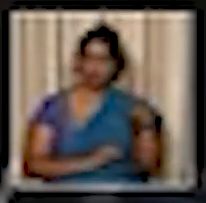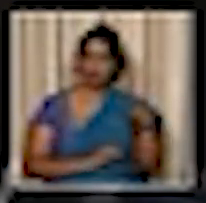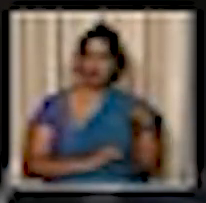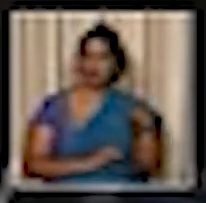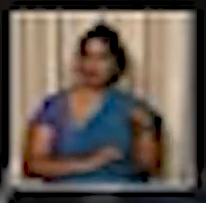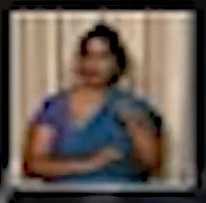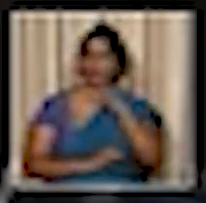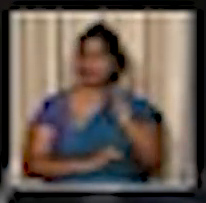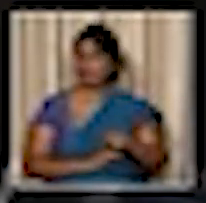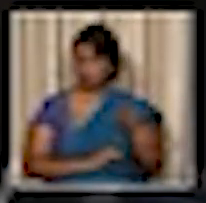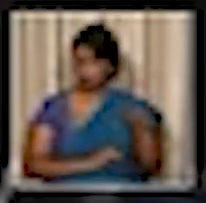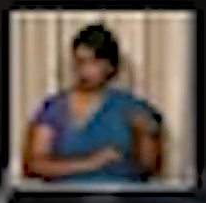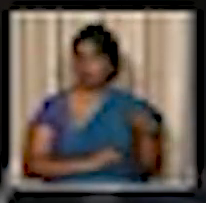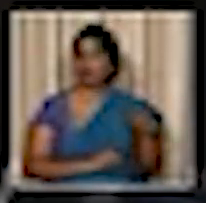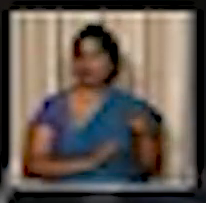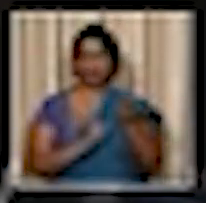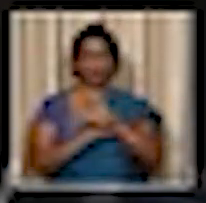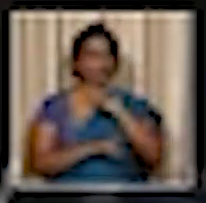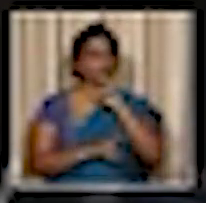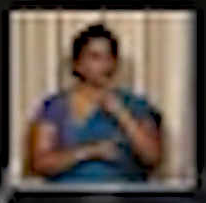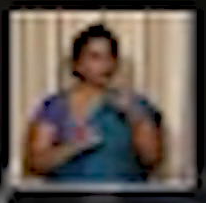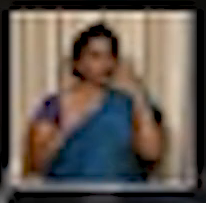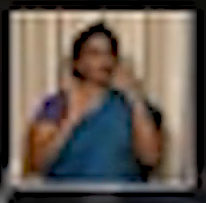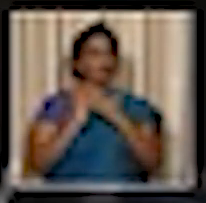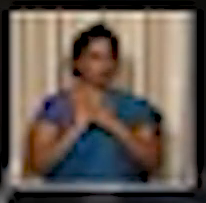නෙත්තිකුමාරගේ විනිසුරුවරයා ඉහතකී සිද්ධිවලට